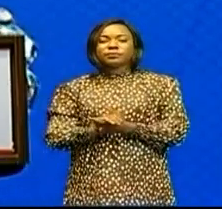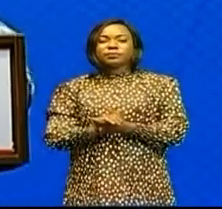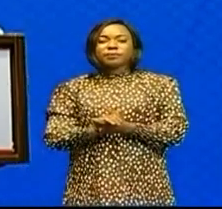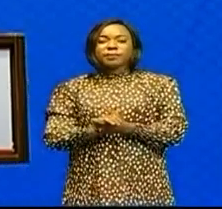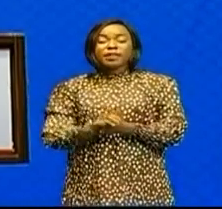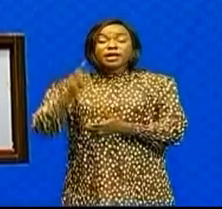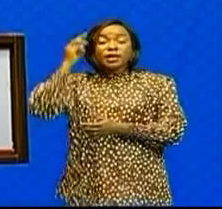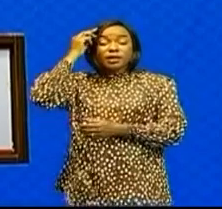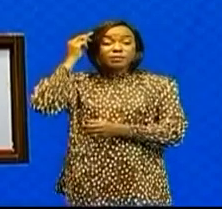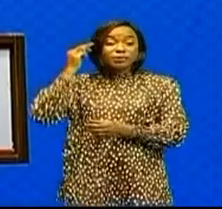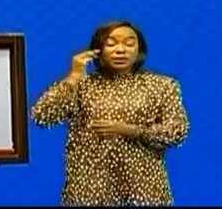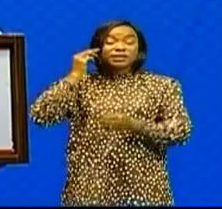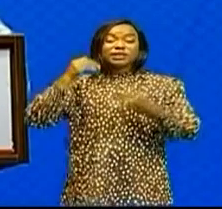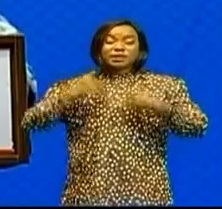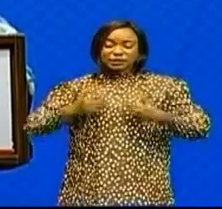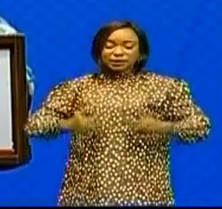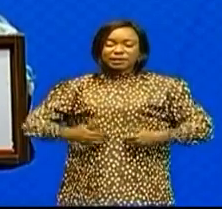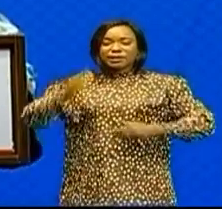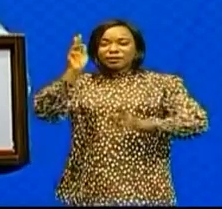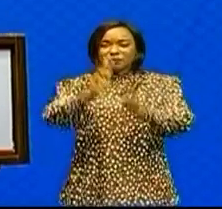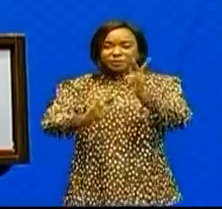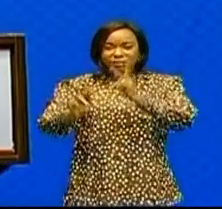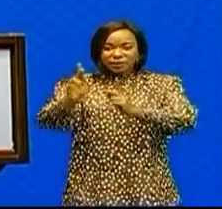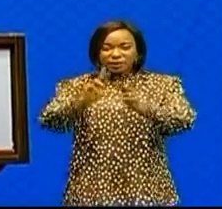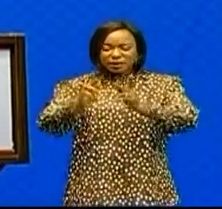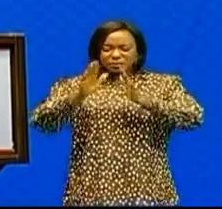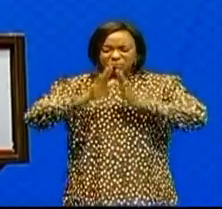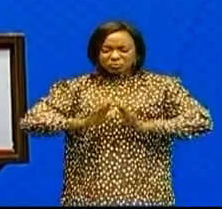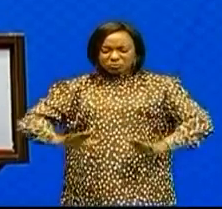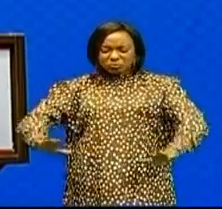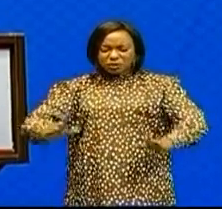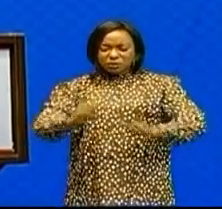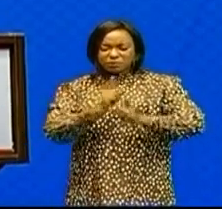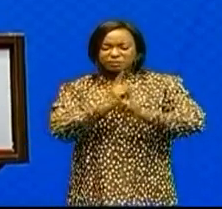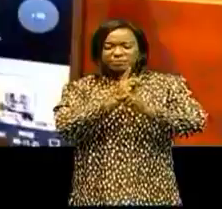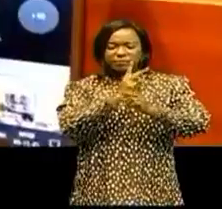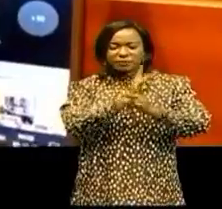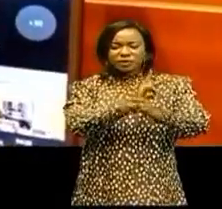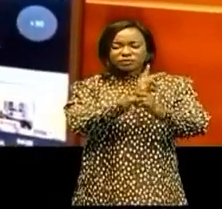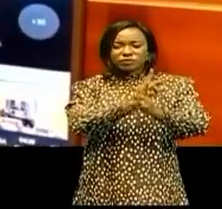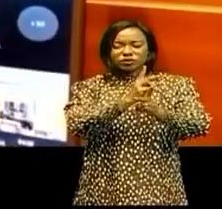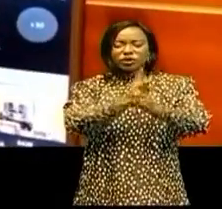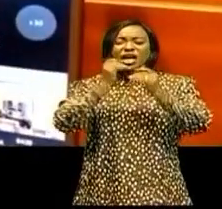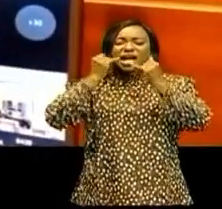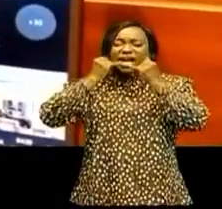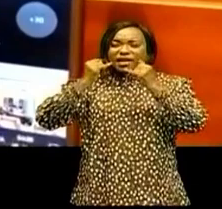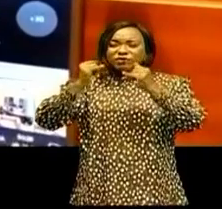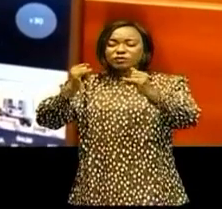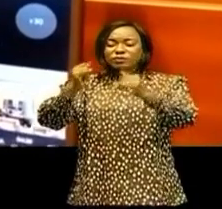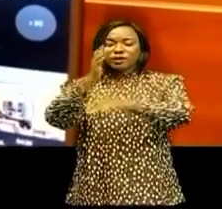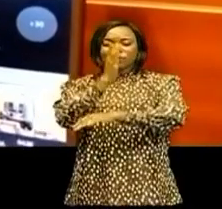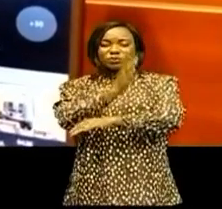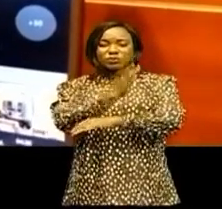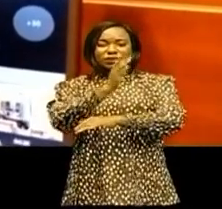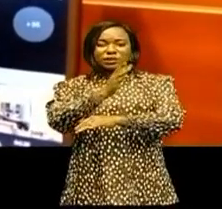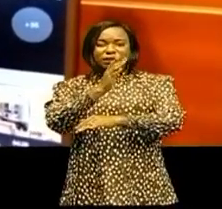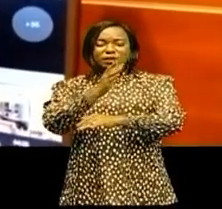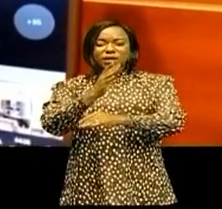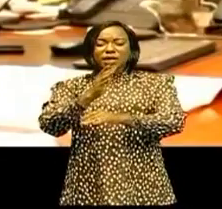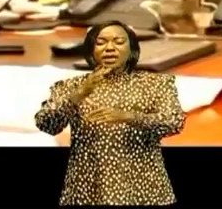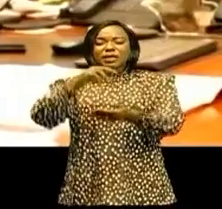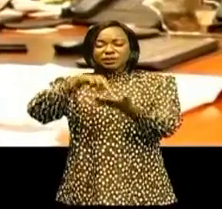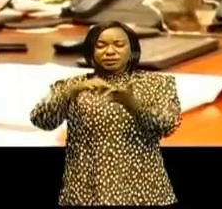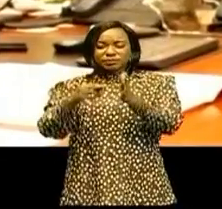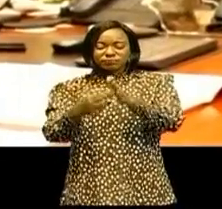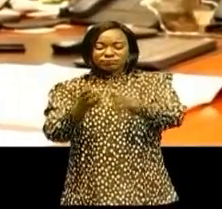Le ministre de la Santé publique, Hygiène et Prévention a informé le Conseil d'une légère